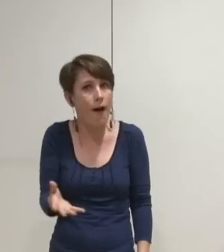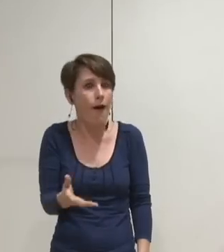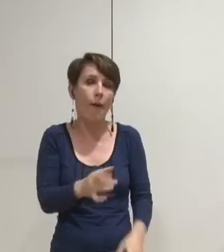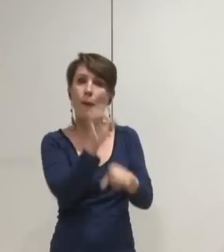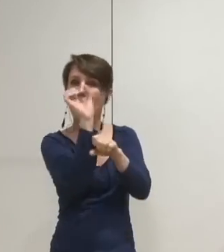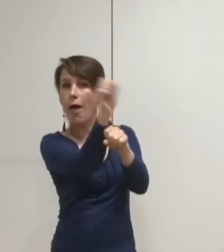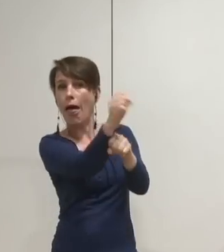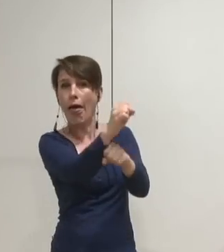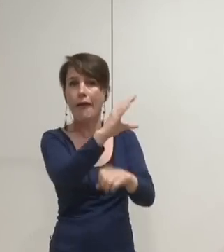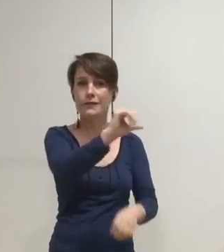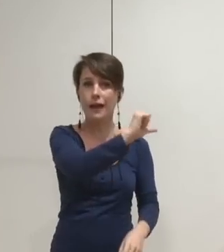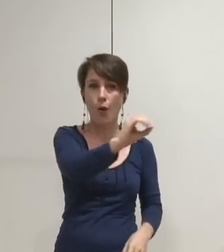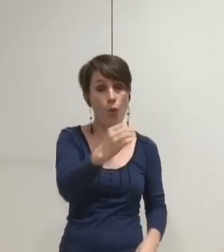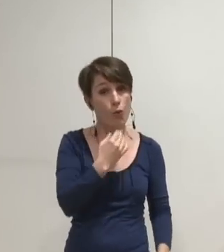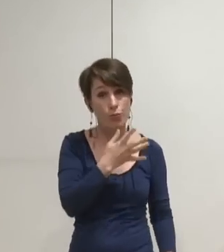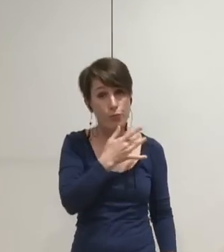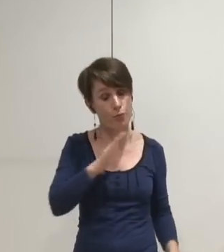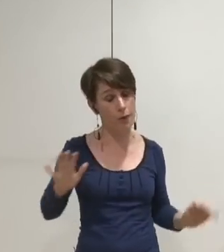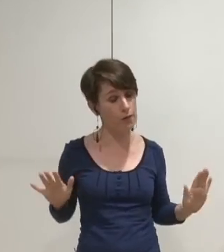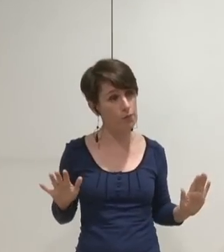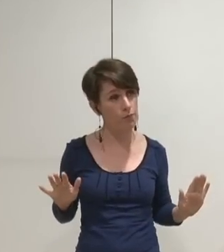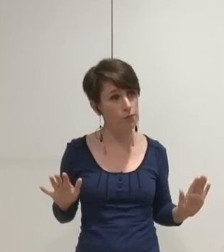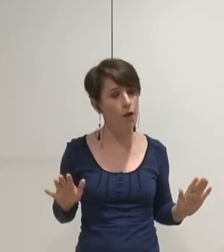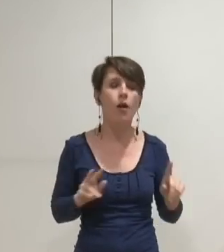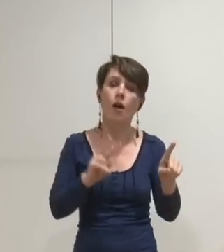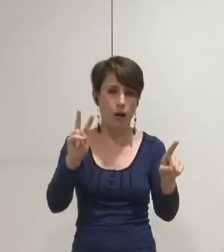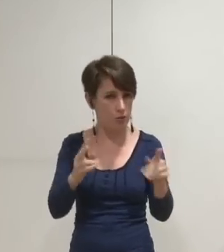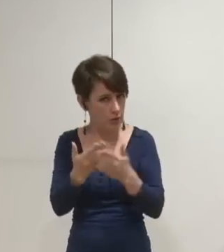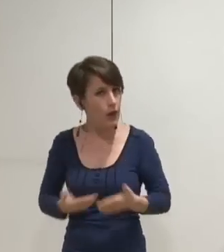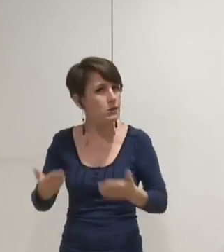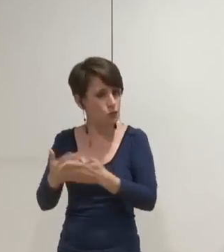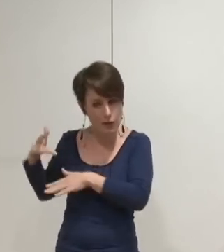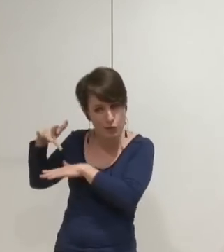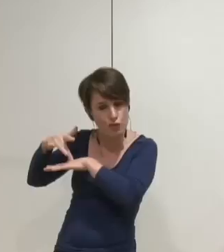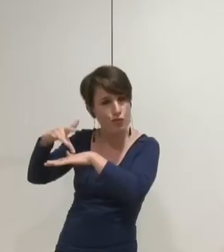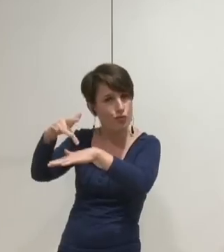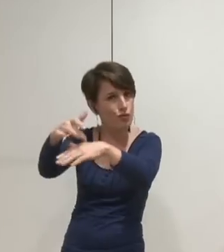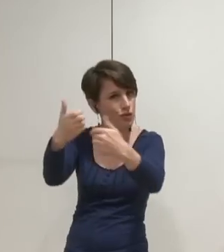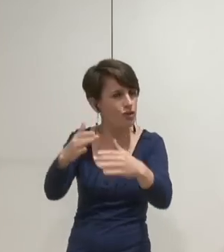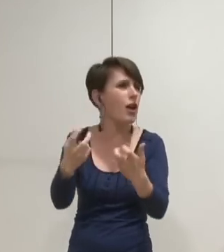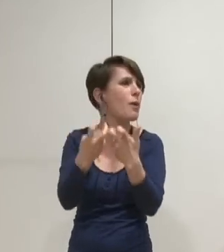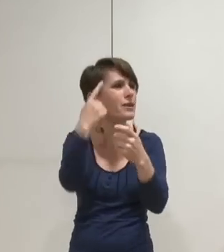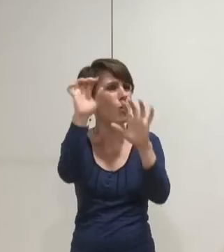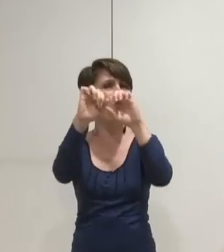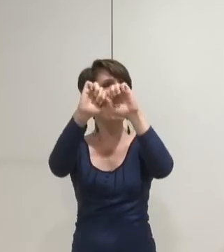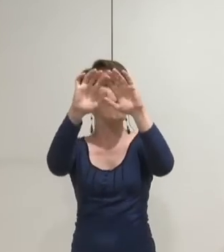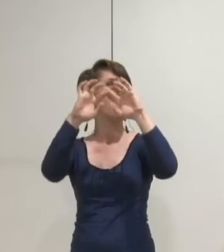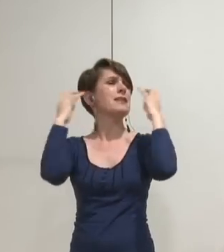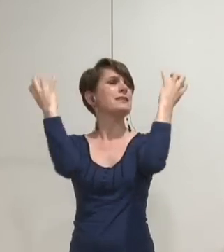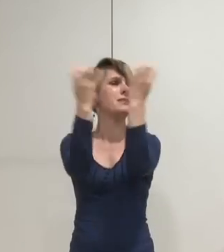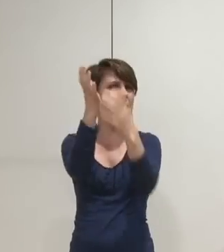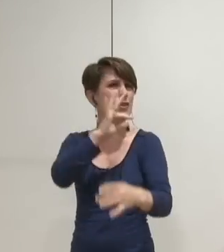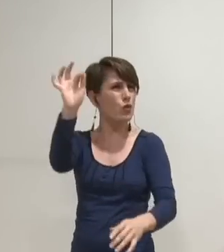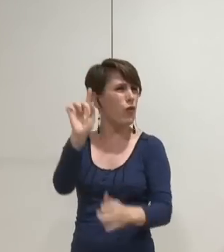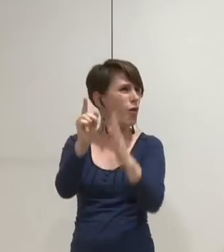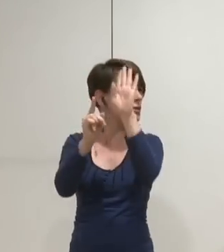motifs la jurisprudence évidemment qui a été notamment celle du Stade de France qui sur déplacement je